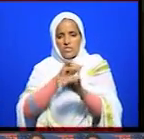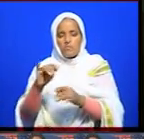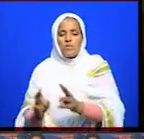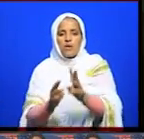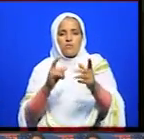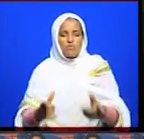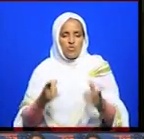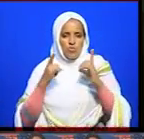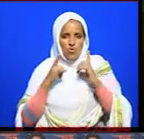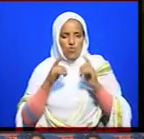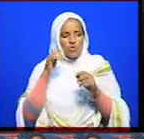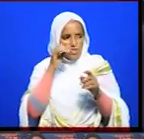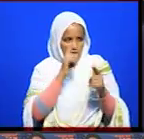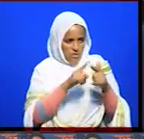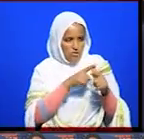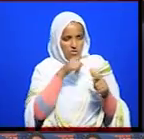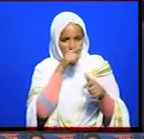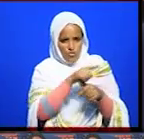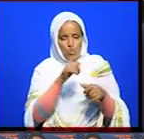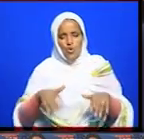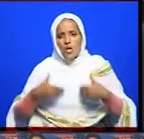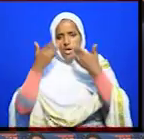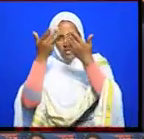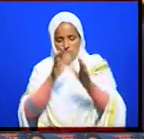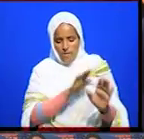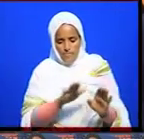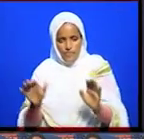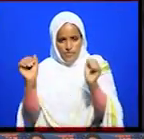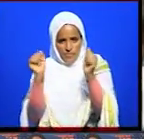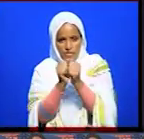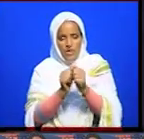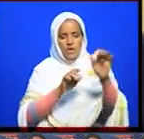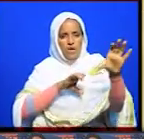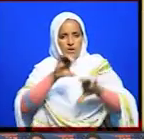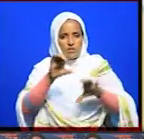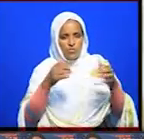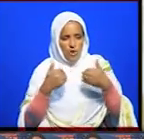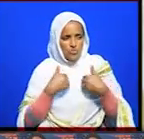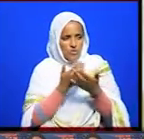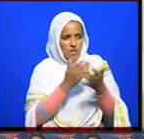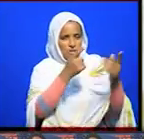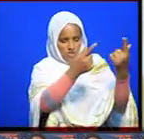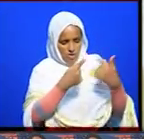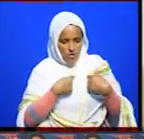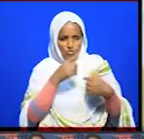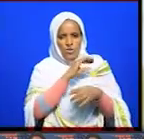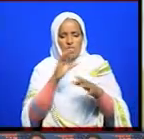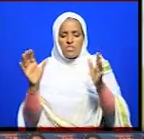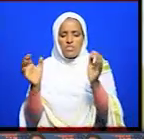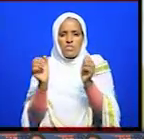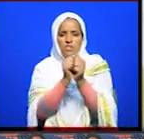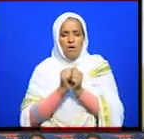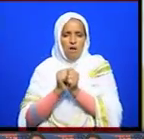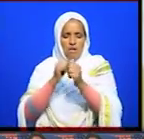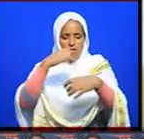ለማረም ስለሚረዳቸው በዚህ መልኩ ነው የምንኖረው። ጥሩ አባታችን፣ እንግዲህ እርሶ ከነሳ ልጆቹ ጋር ያደረጉ